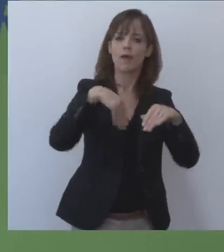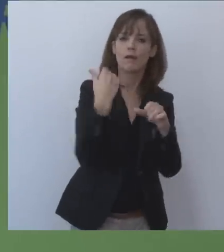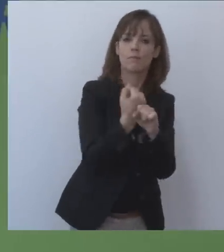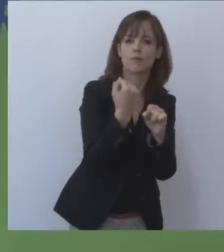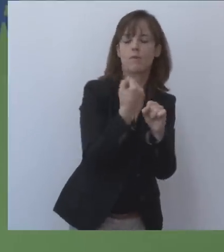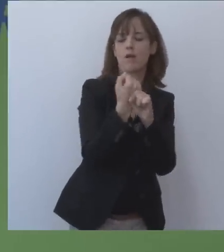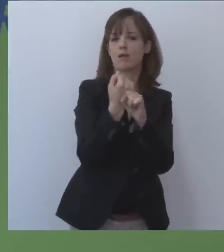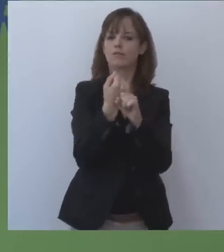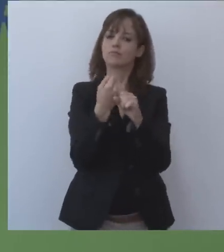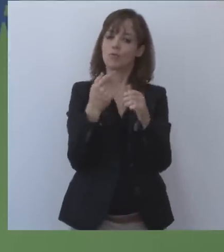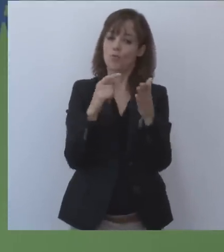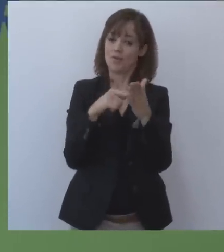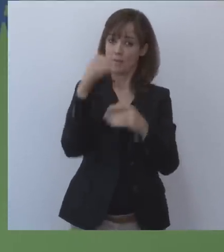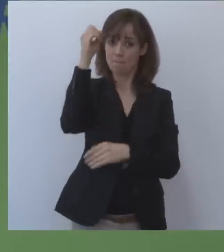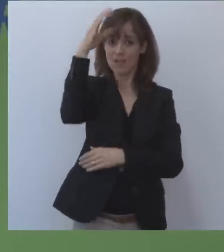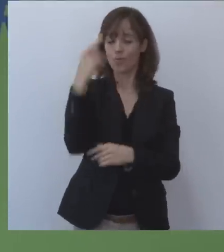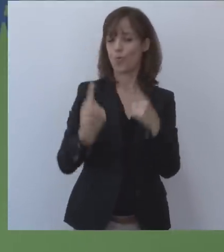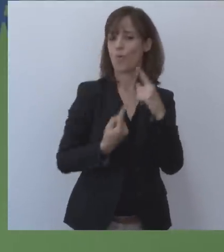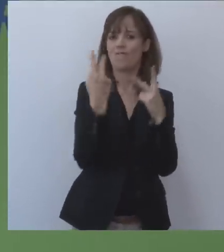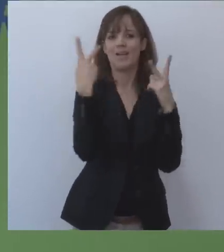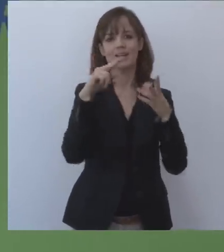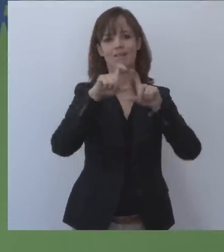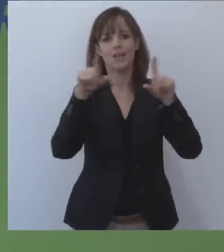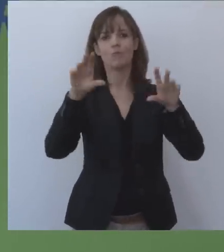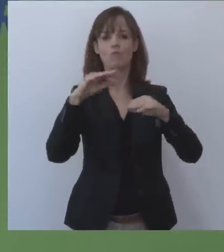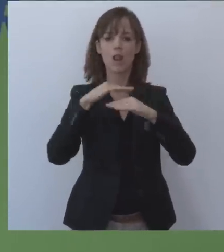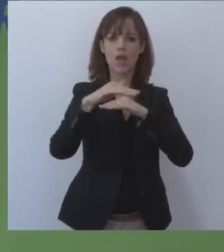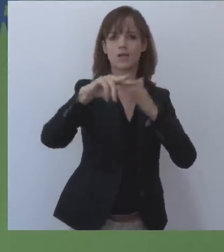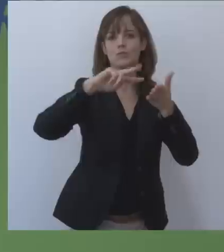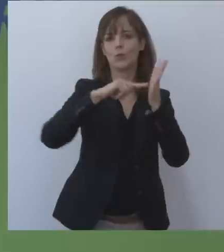Diskussionen. Bildung ist das zentrale Thema für die